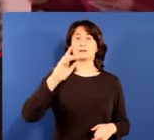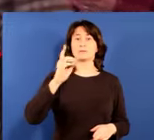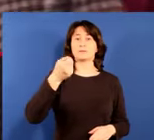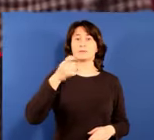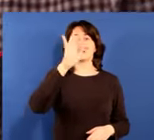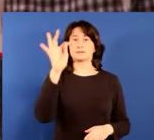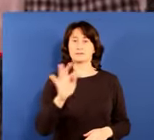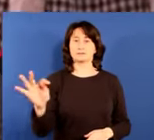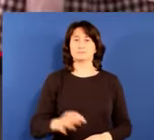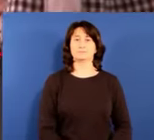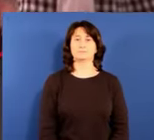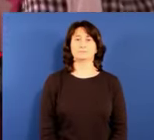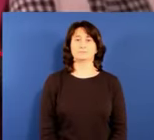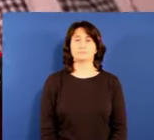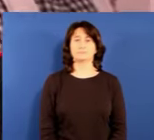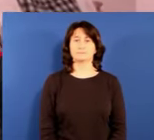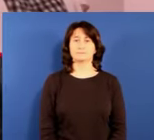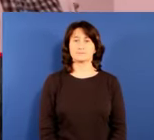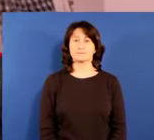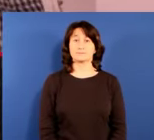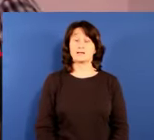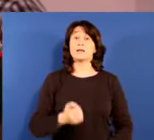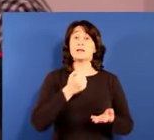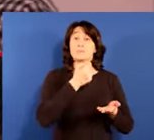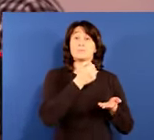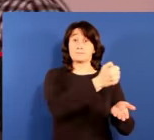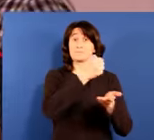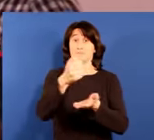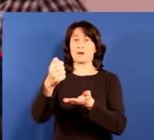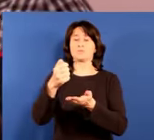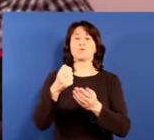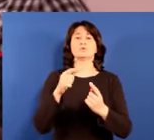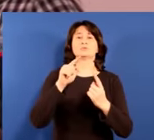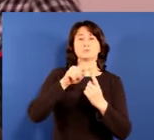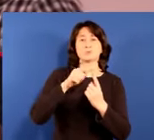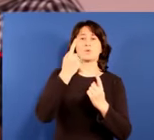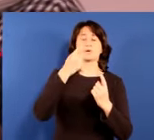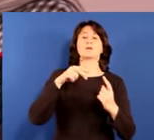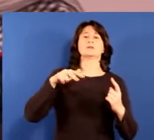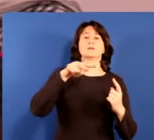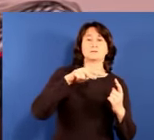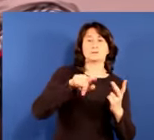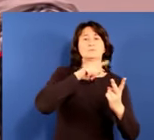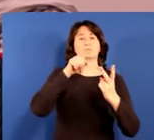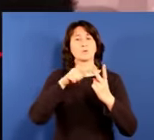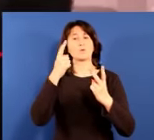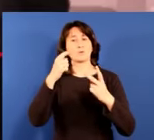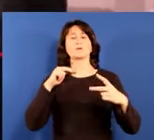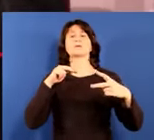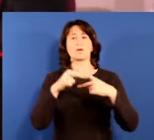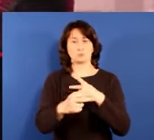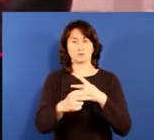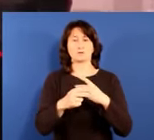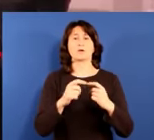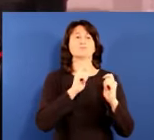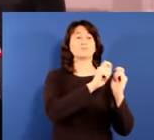La Diosa lanari esker. 10 urtetik gorakoek har zezaketen parte, eta bizkaitarren irudimena eta sormena lantzeko